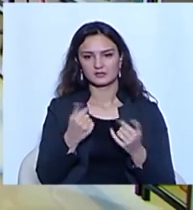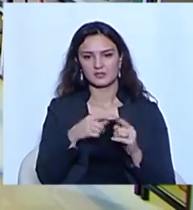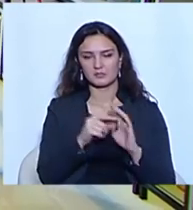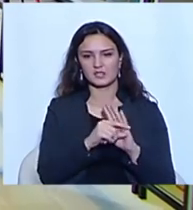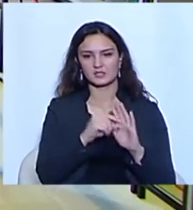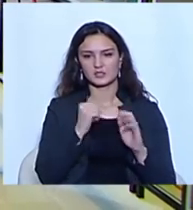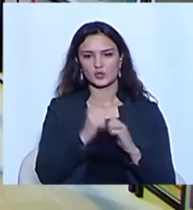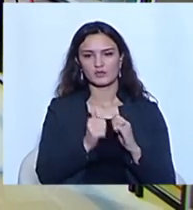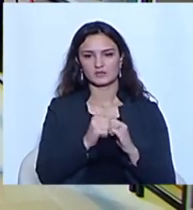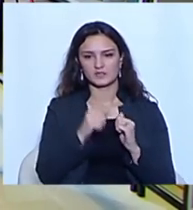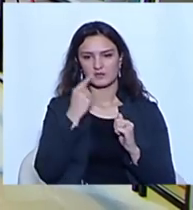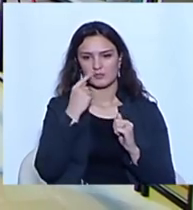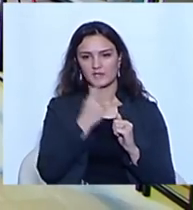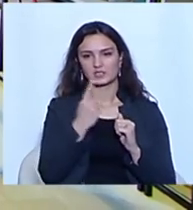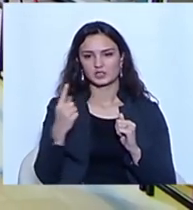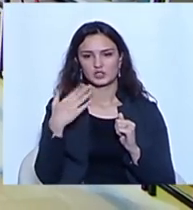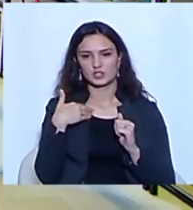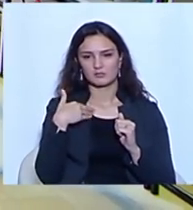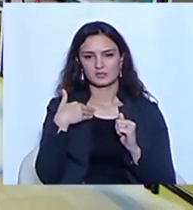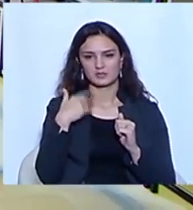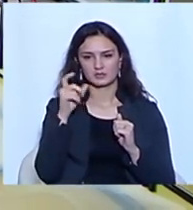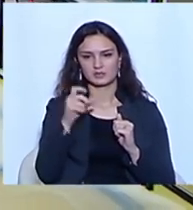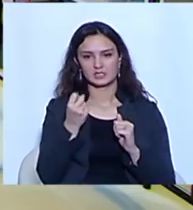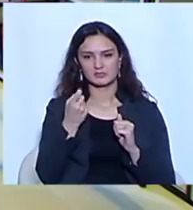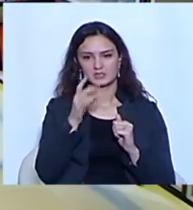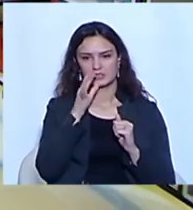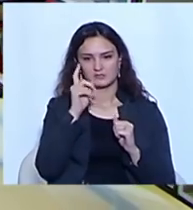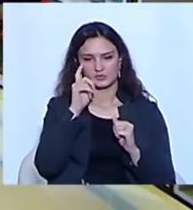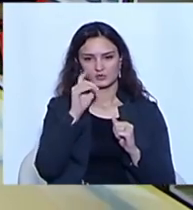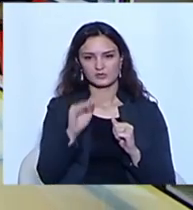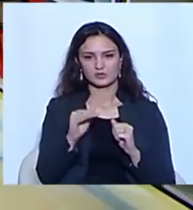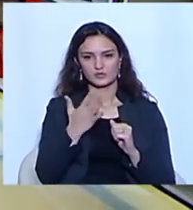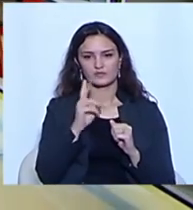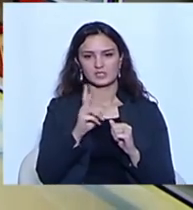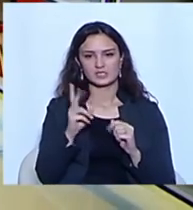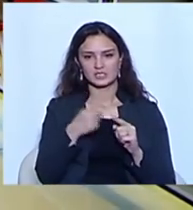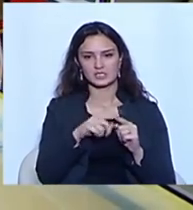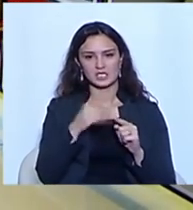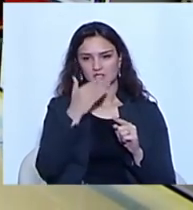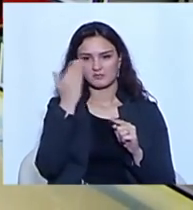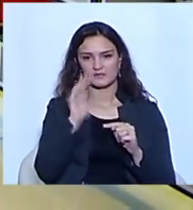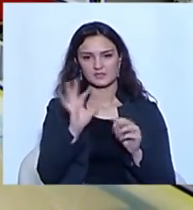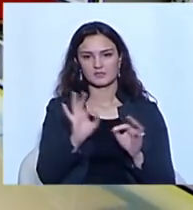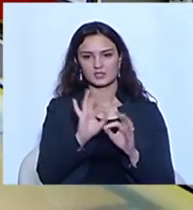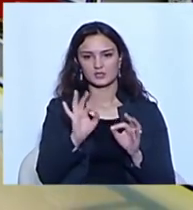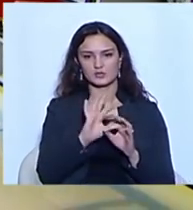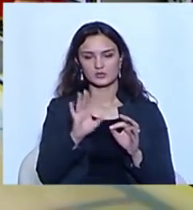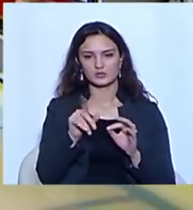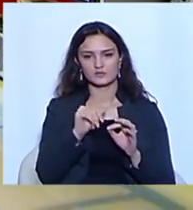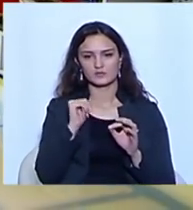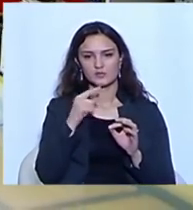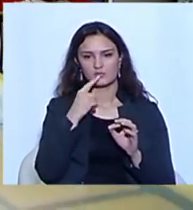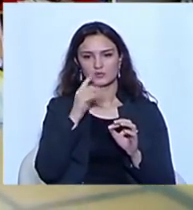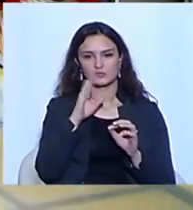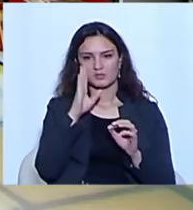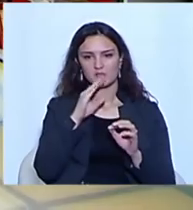ფრაზას ყოველთვის მამბობ ერთ-ერთი ჩემი კლიენტი, 11 წლის ბიჭის, რომელიც აი არ დამავიწყდება არასოდეს, რომელიც ჩიოდა, რომ